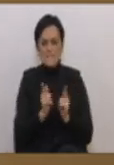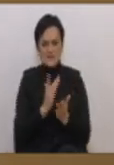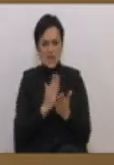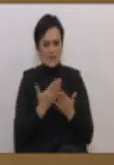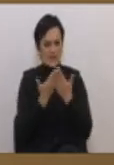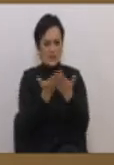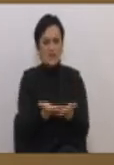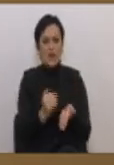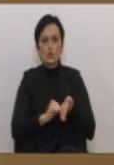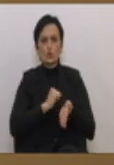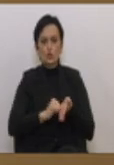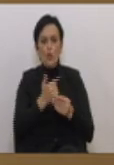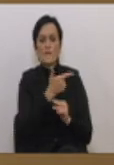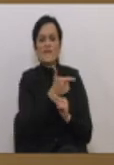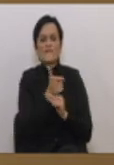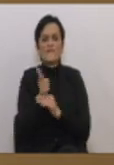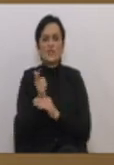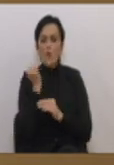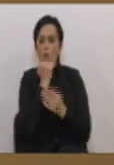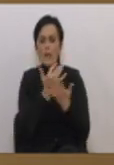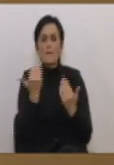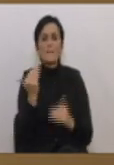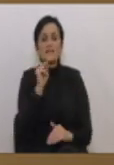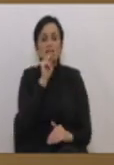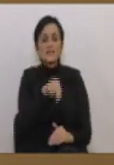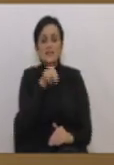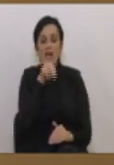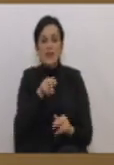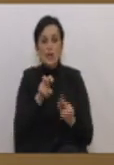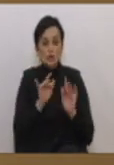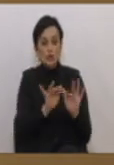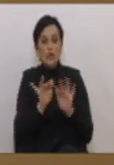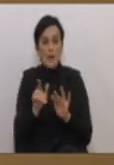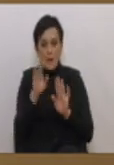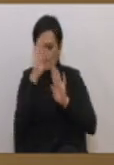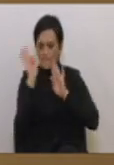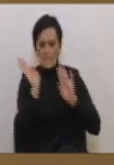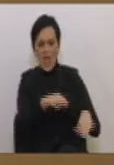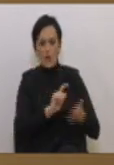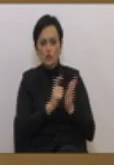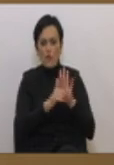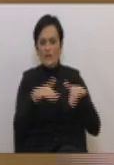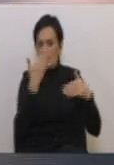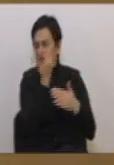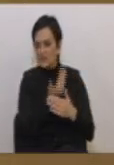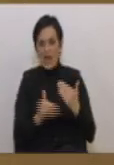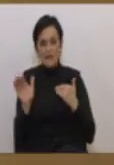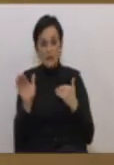წარედგინა დოკუმენტები და ვიდეო მასალა მისი დანაშაულებრივი ქმედებისა მან მიატოვა დარბაზი და წავიდა